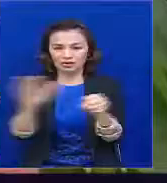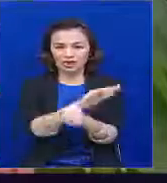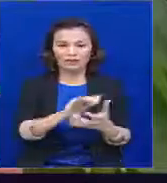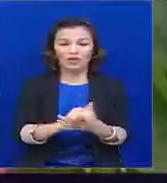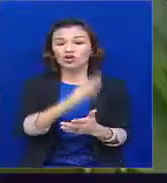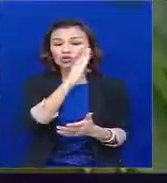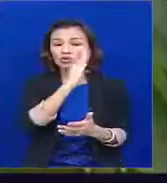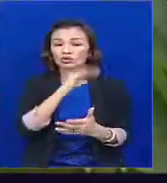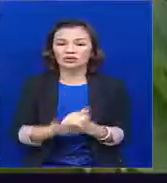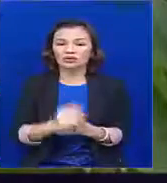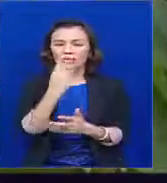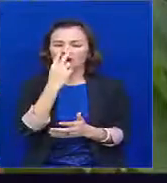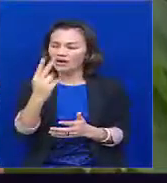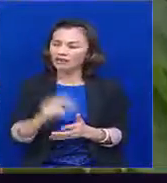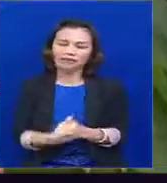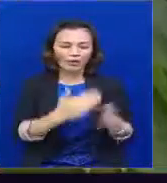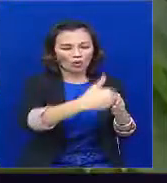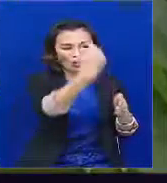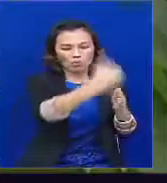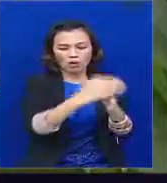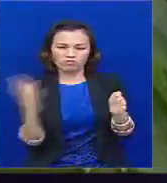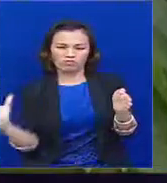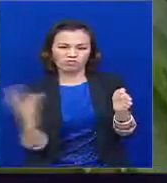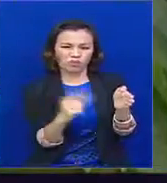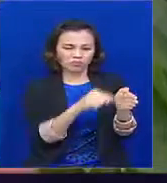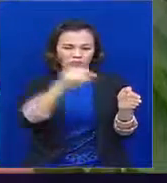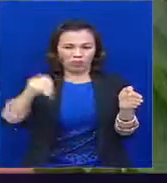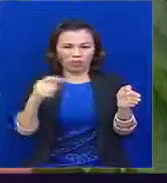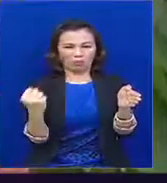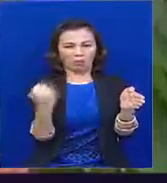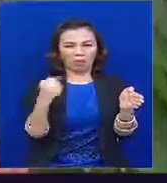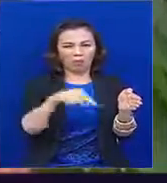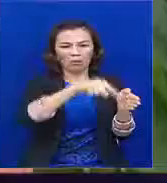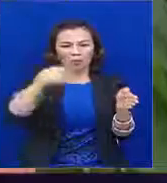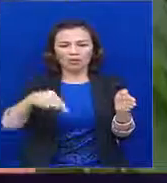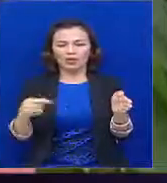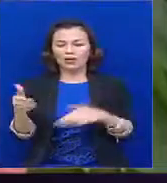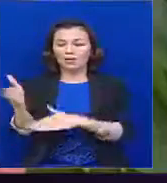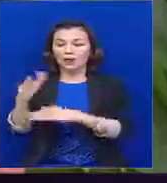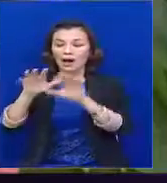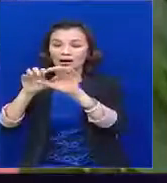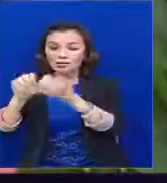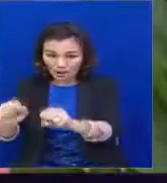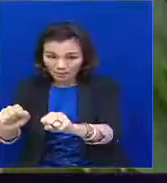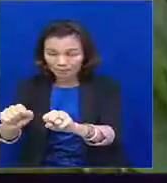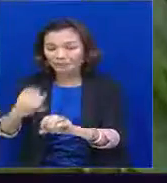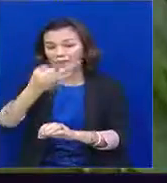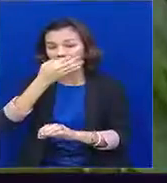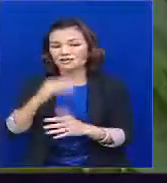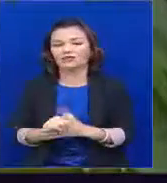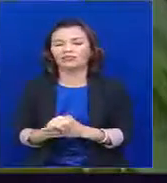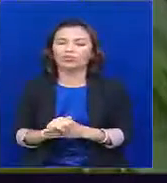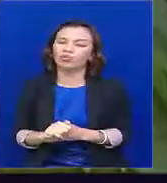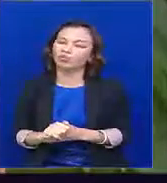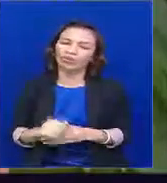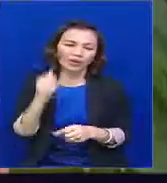ไปทางโน้นหน้าเขื่อนจะแน่นก็ดูโชว์เลยสำหรับคนที่เขาหาปลาเขาหาปลาเขาก็ไม่ค่อยสะดวกน